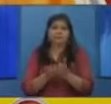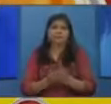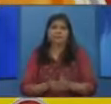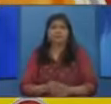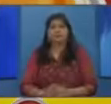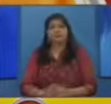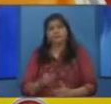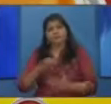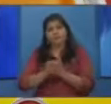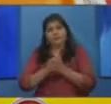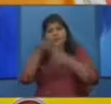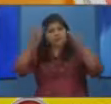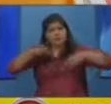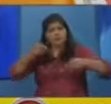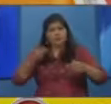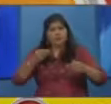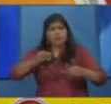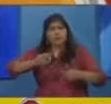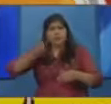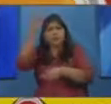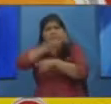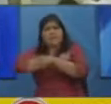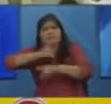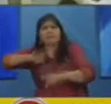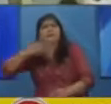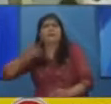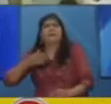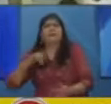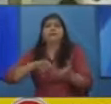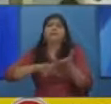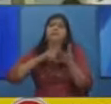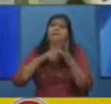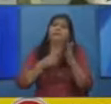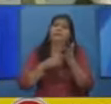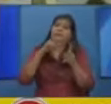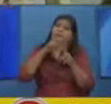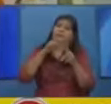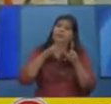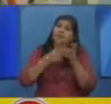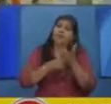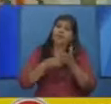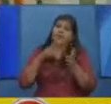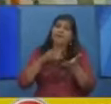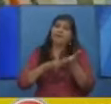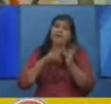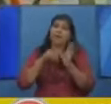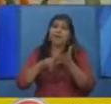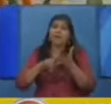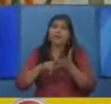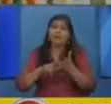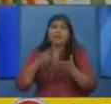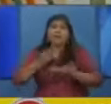देशवासियों, कुछ ही दिनों बाद सरदार वल्लभ भाई पटेल जी की जन्म जयंती 31 अक्टूबर को हम